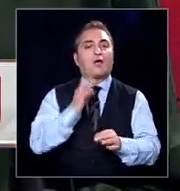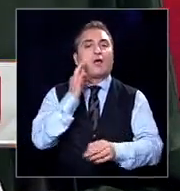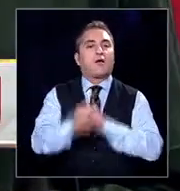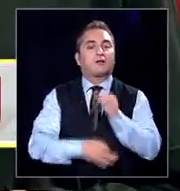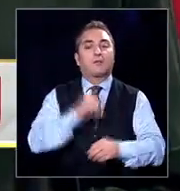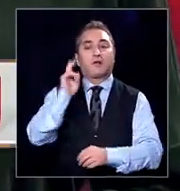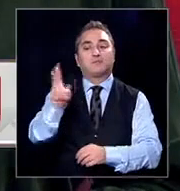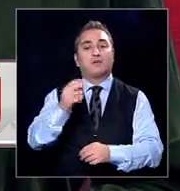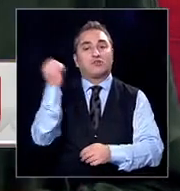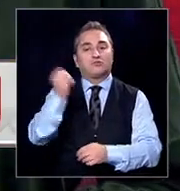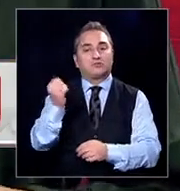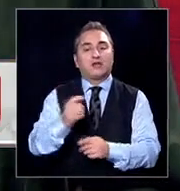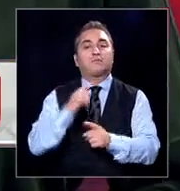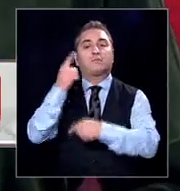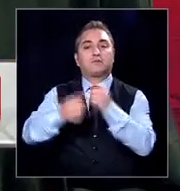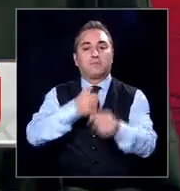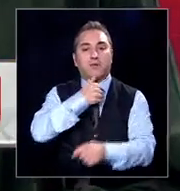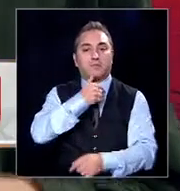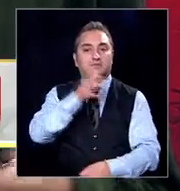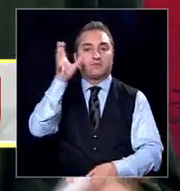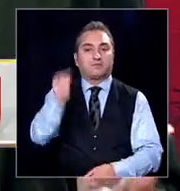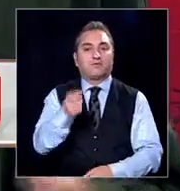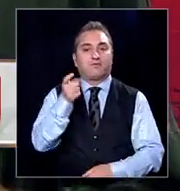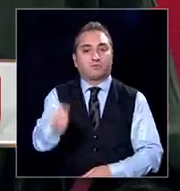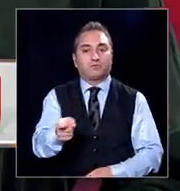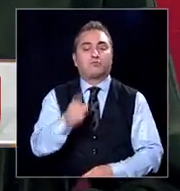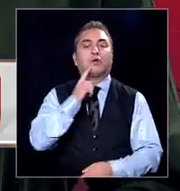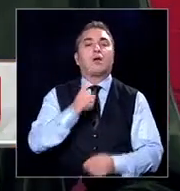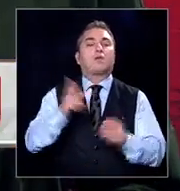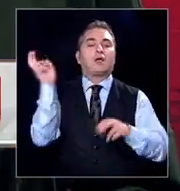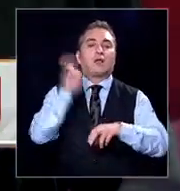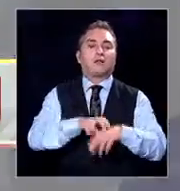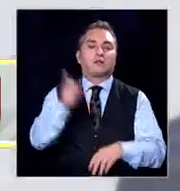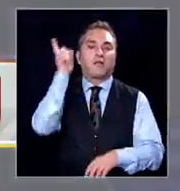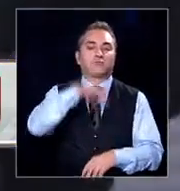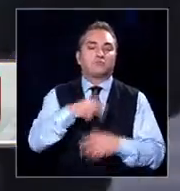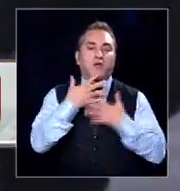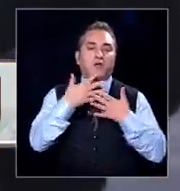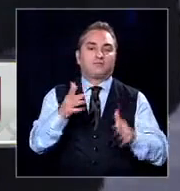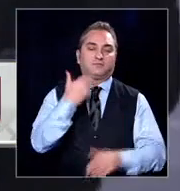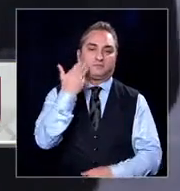karışanlardan birinin babasını vurdu. Yakalanan akraba intikam cinayetini itiraf etti.